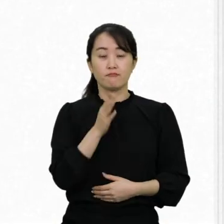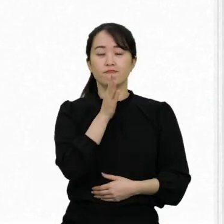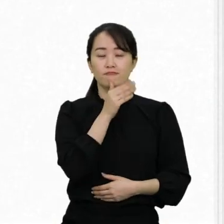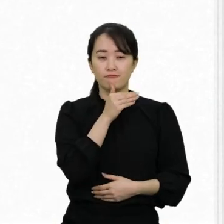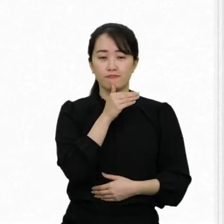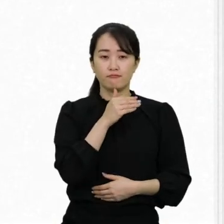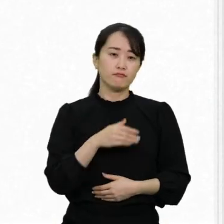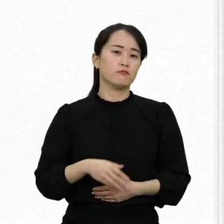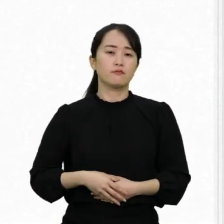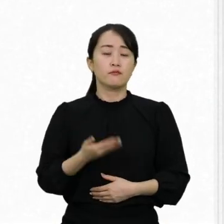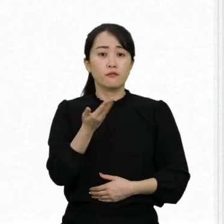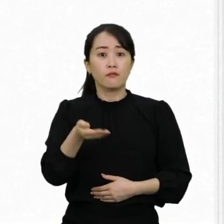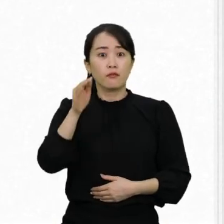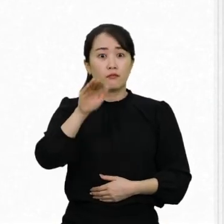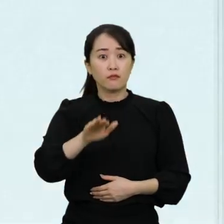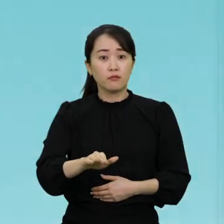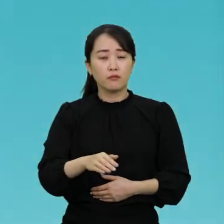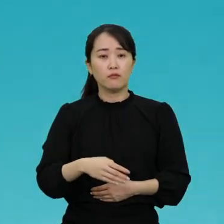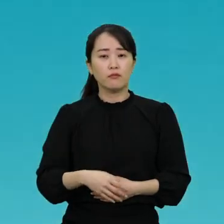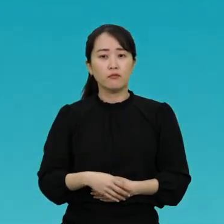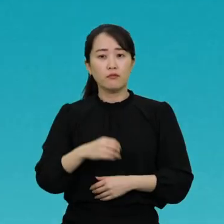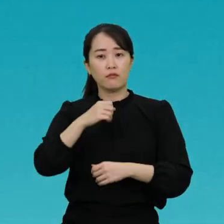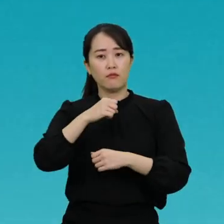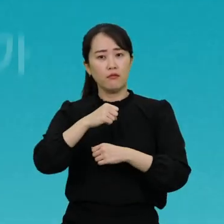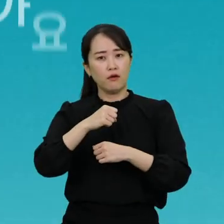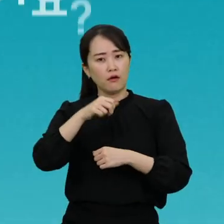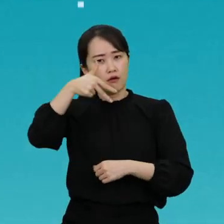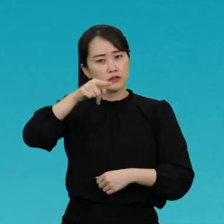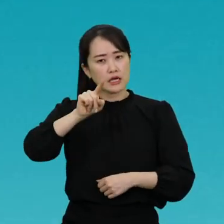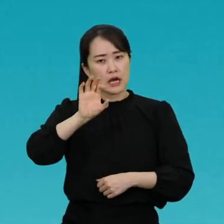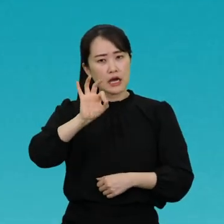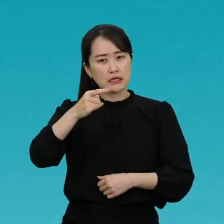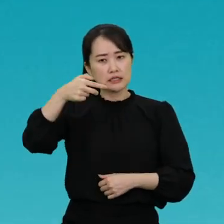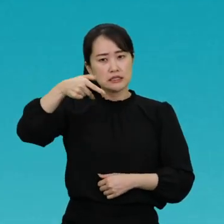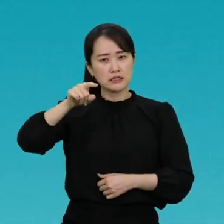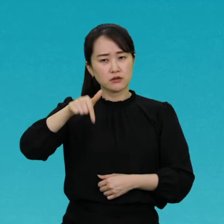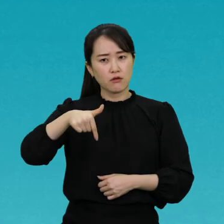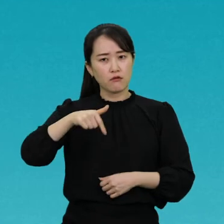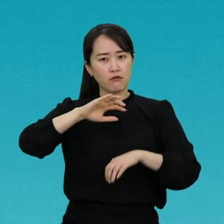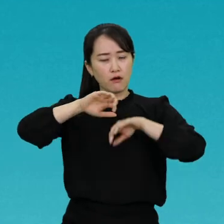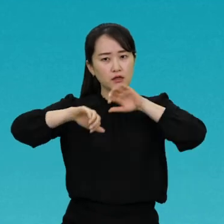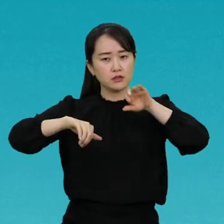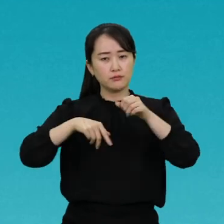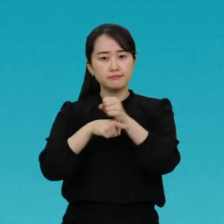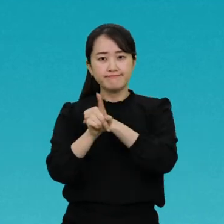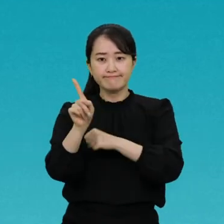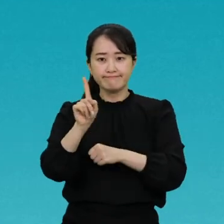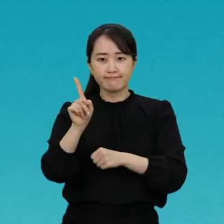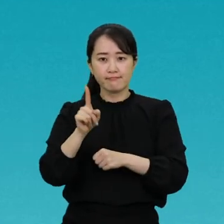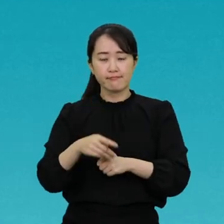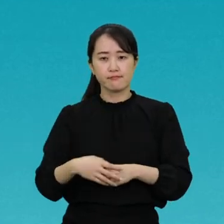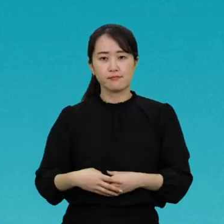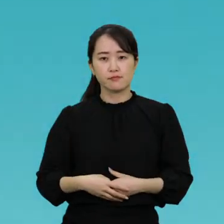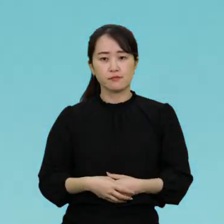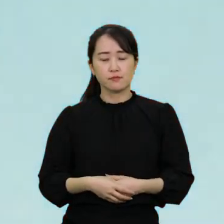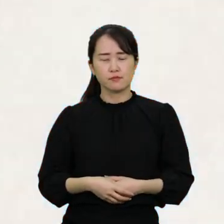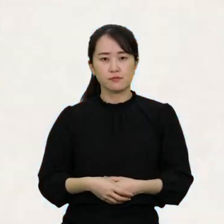그렇군요. 그런데 이 조항에서 말하는 자의적인 간섭이라는 건 정확히 무슨 의미인가요?